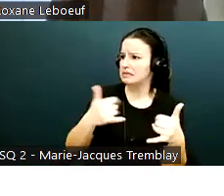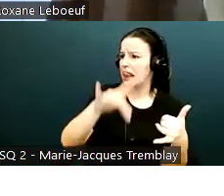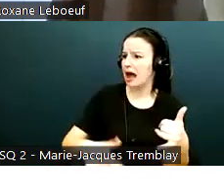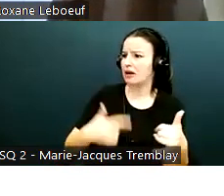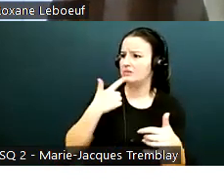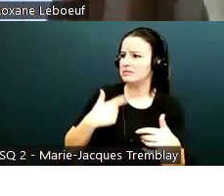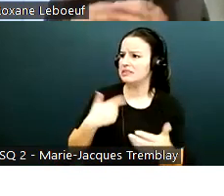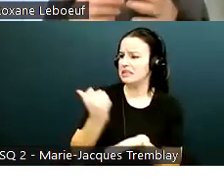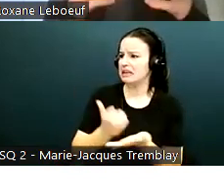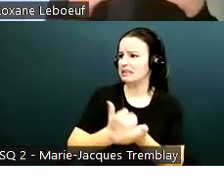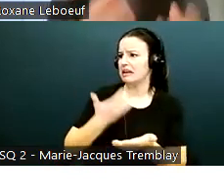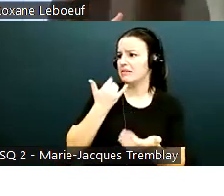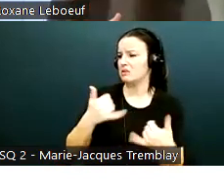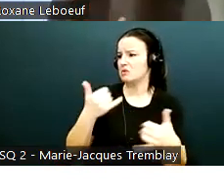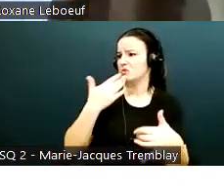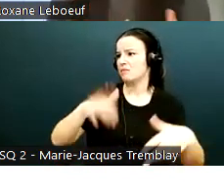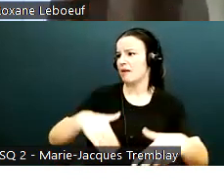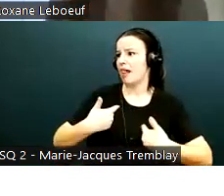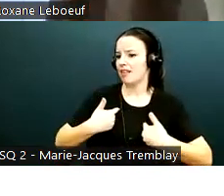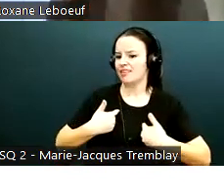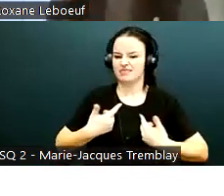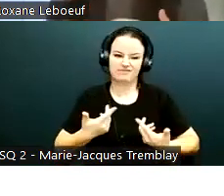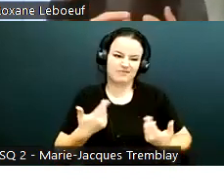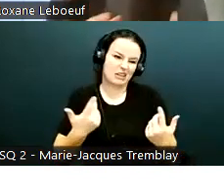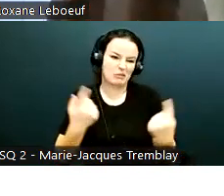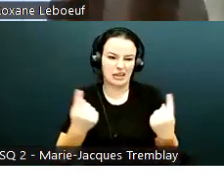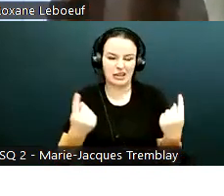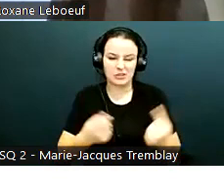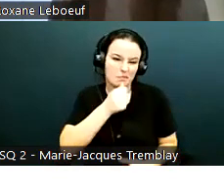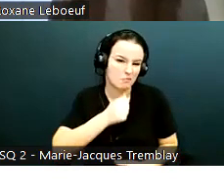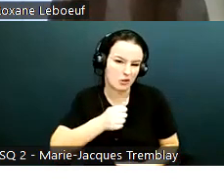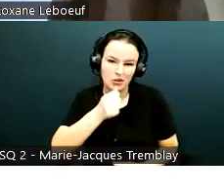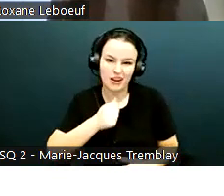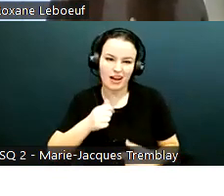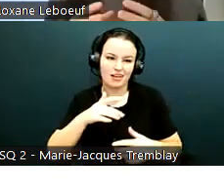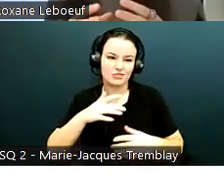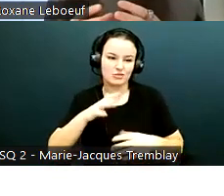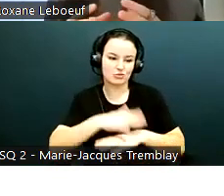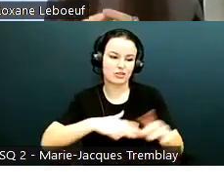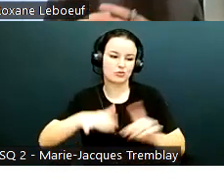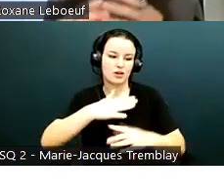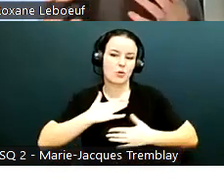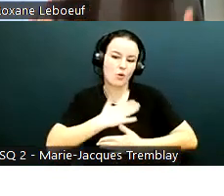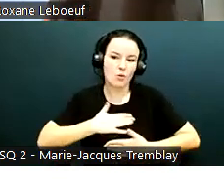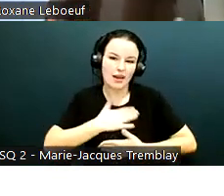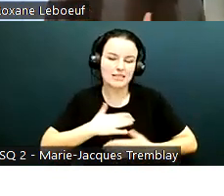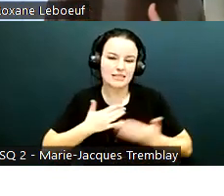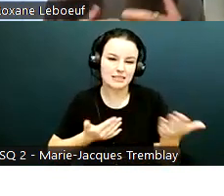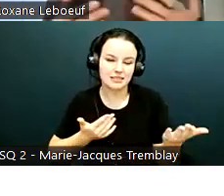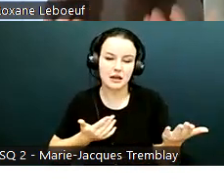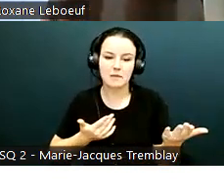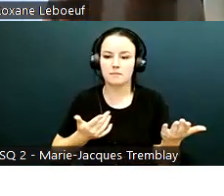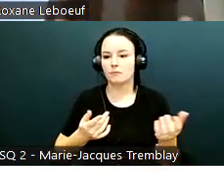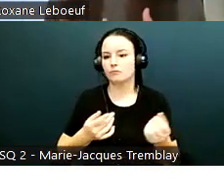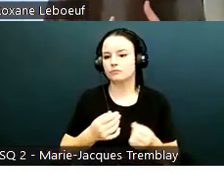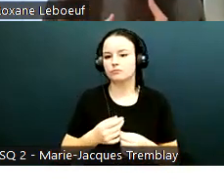joue mal aux cartes. Donc, un exemple d'intolérance qui peut survenir en contexte de loisirs, ça a été rapporté dans